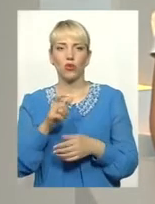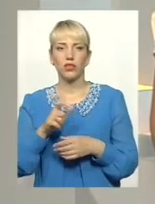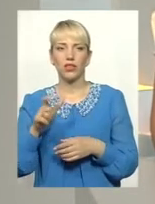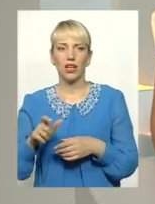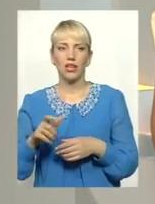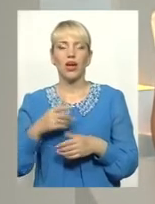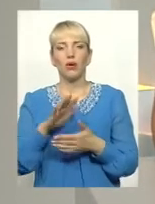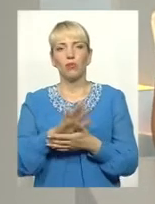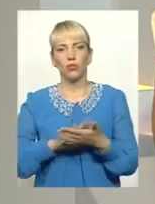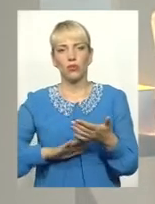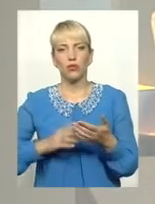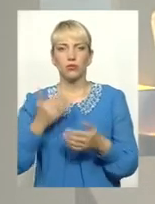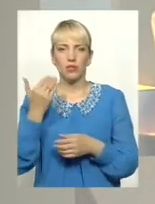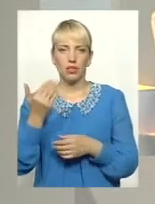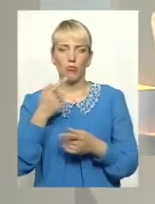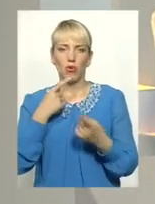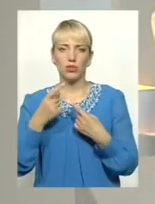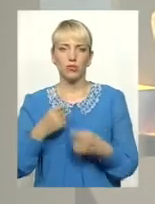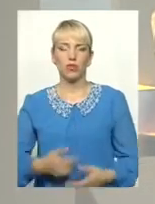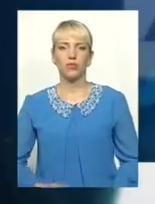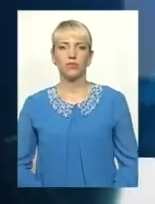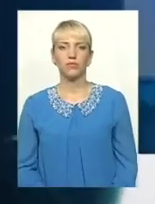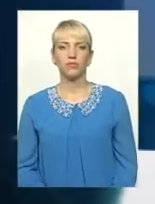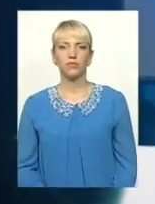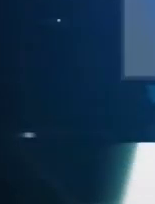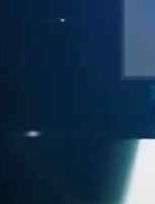розмову саме з ними. Прошу сюжет.